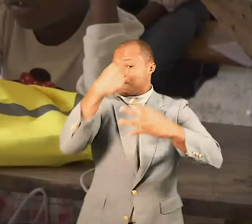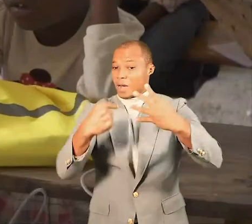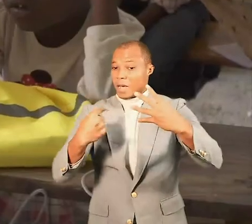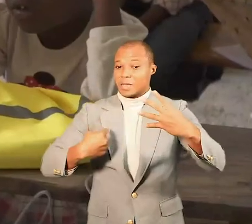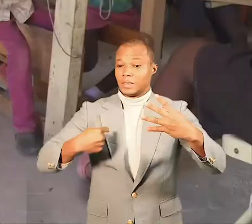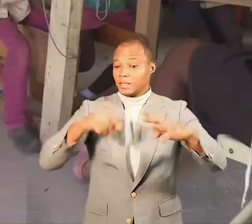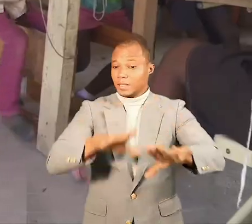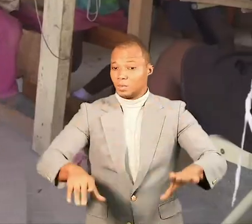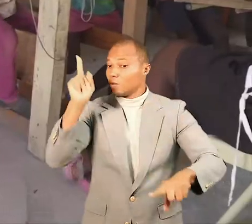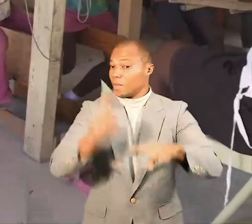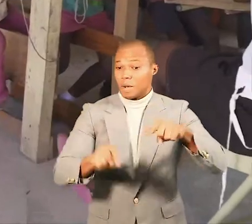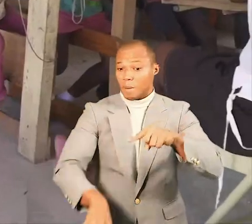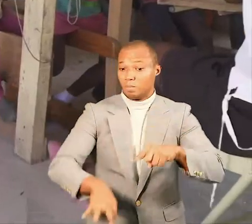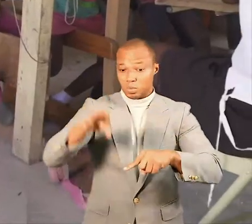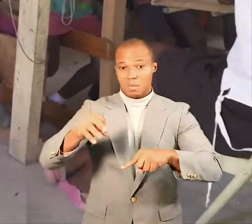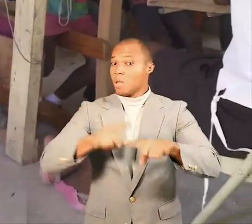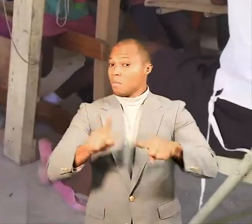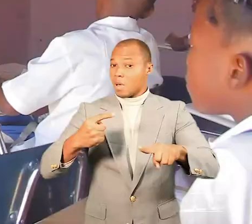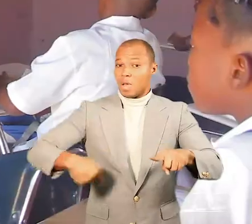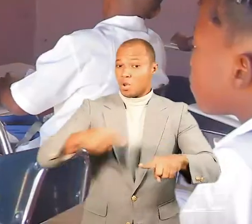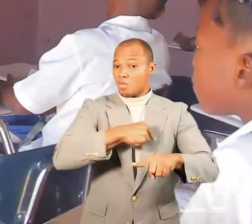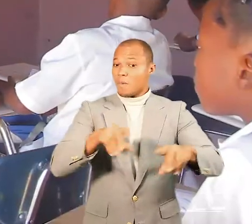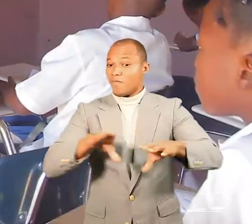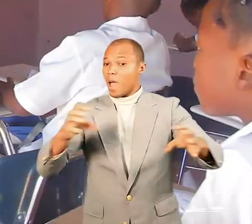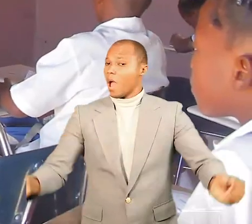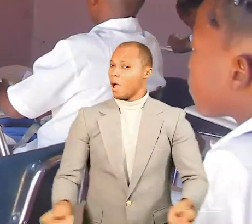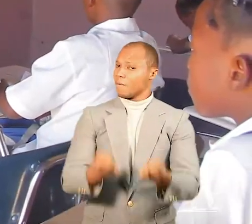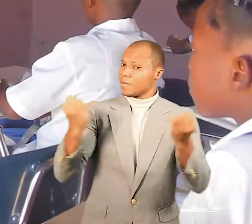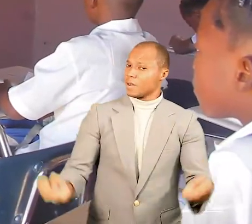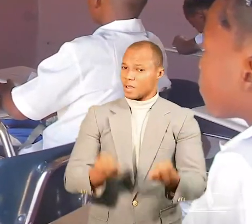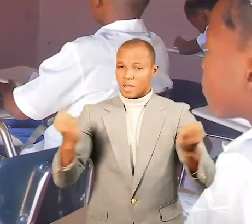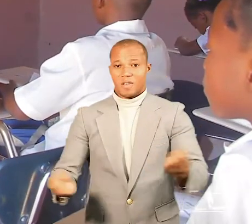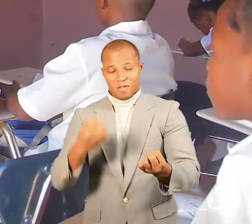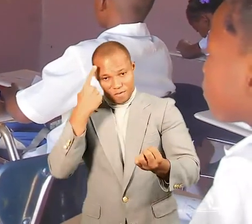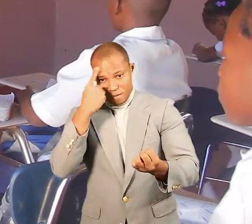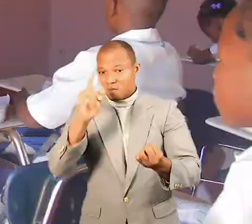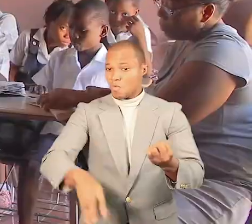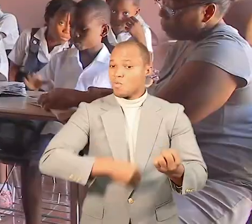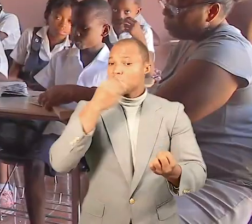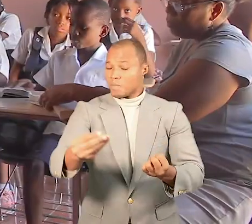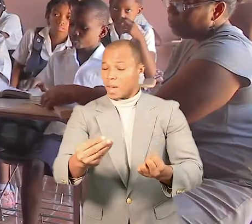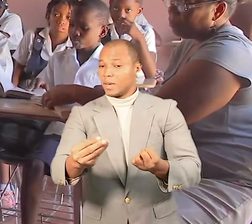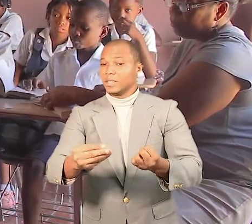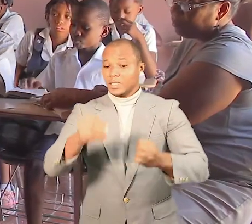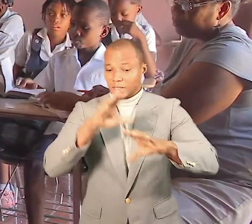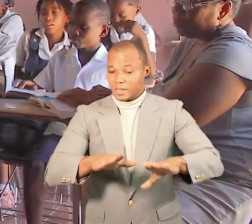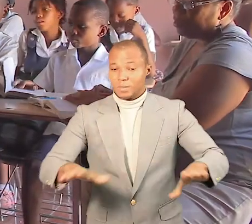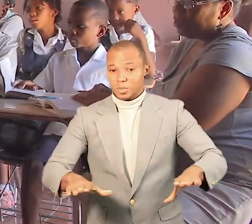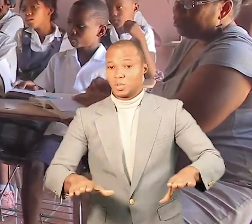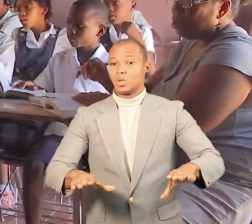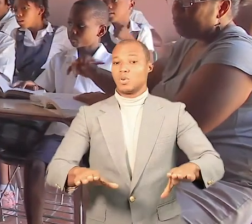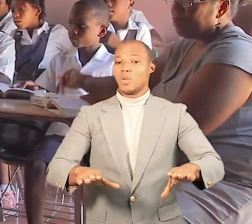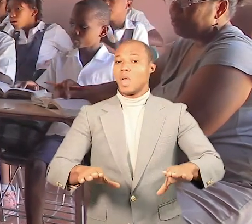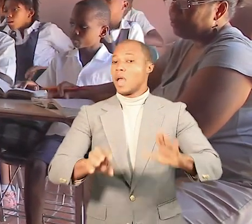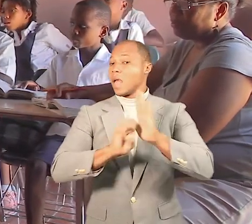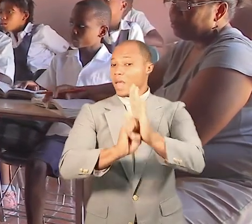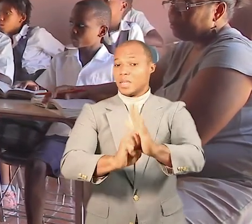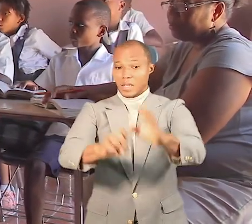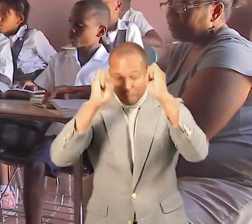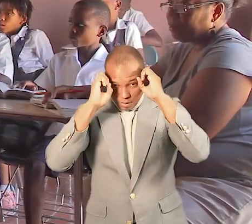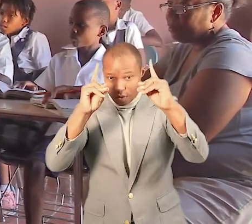joindre. Malheureusement, il n'y a pas fini de joindre. Mais nous, nous quand même, et en majorité, ça qui est plus ou moins nécessaire. Yo. Donc, nous faisons pour eux, comme l'éducation.